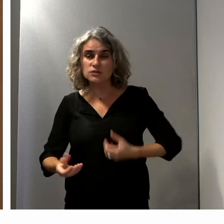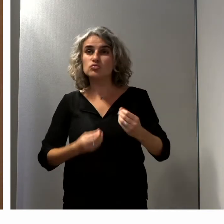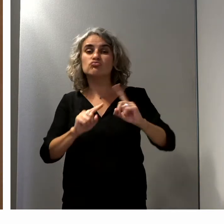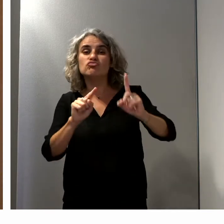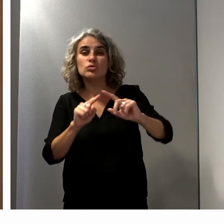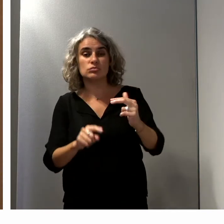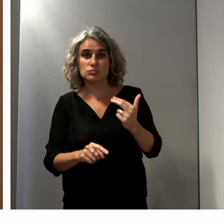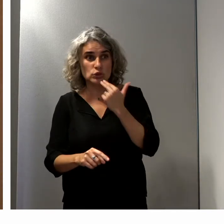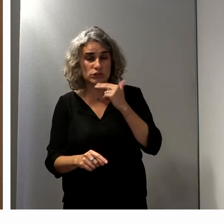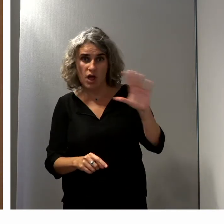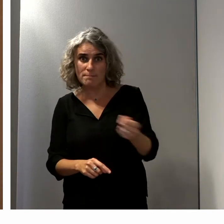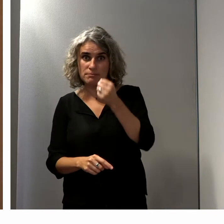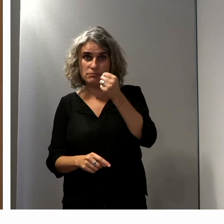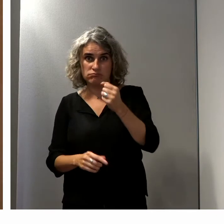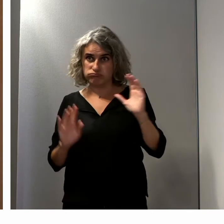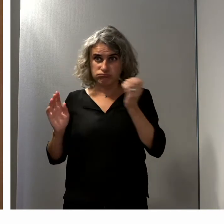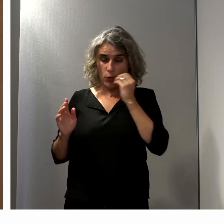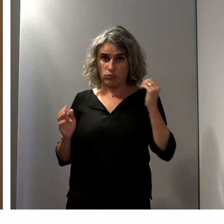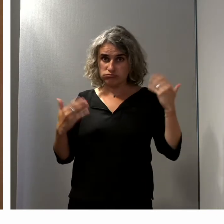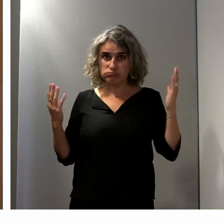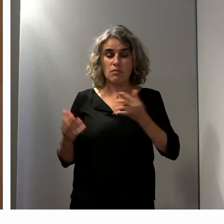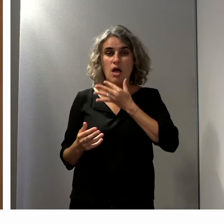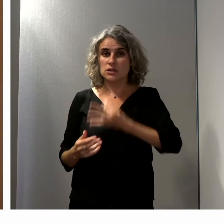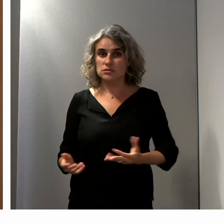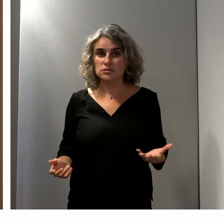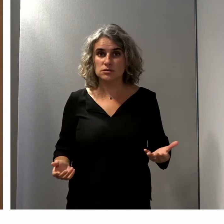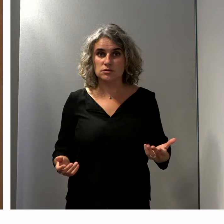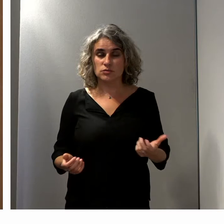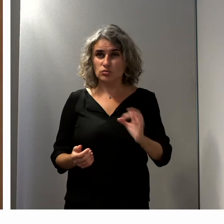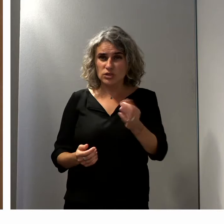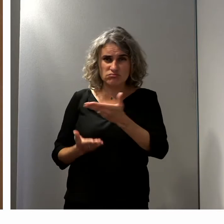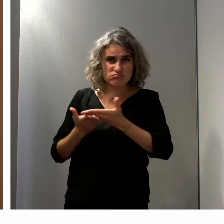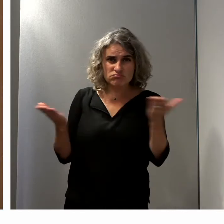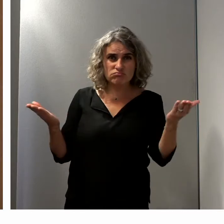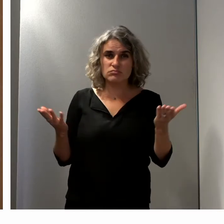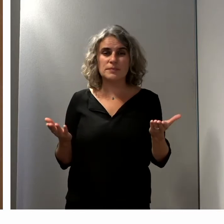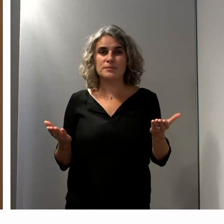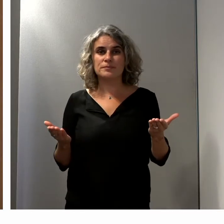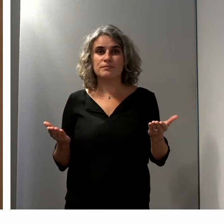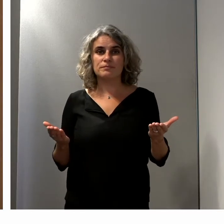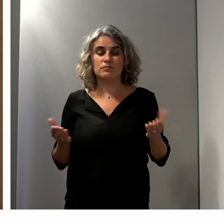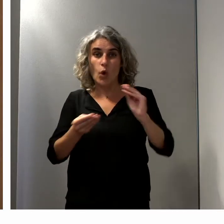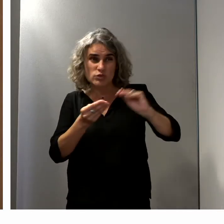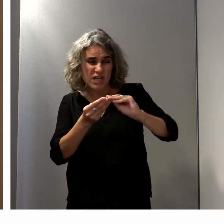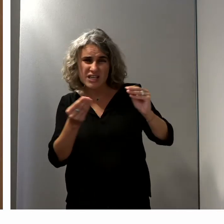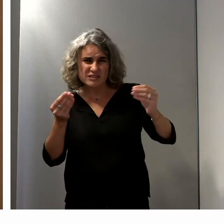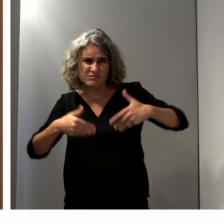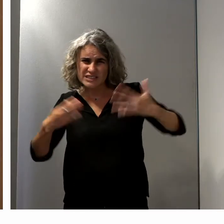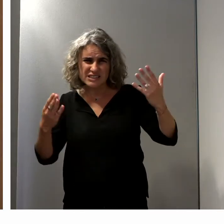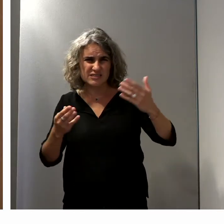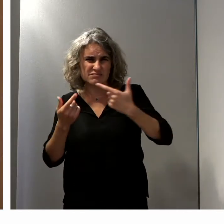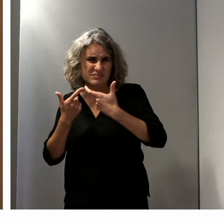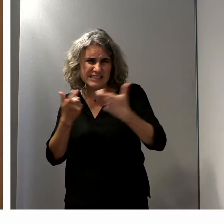produit. Et en effet, ça va toucher n'importe quel type d'objet au sens très